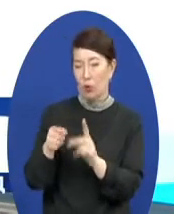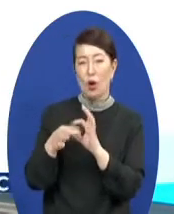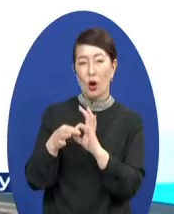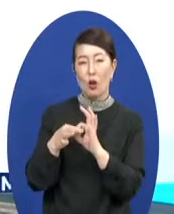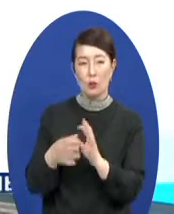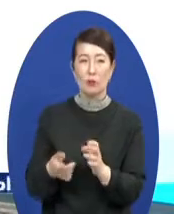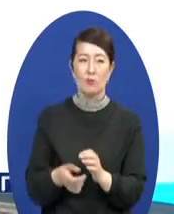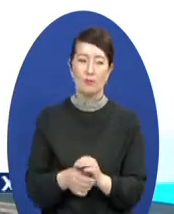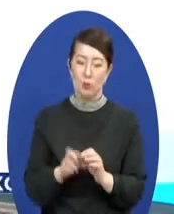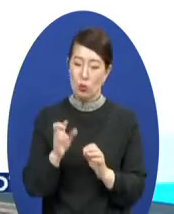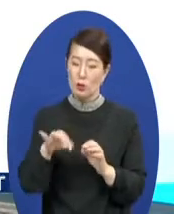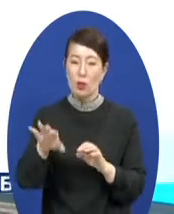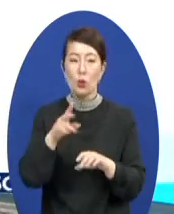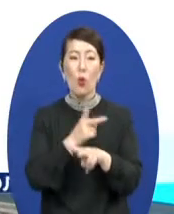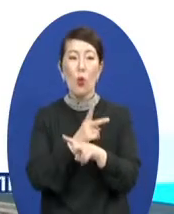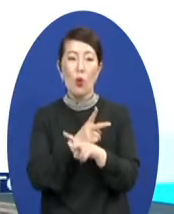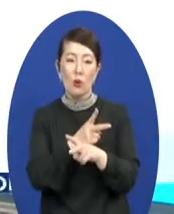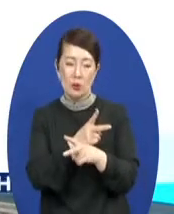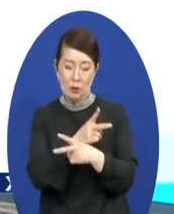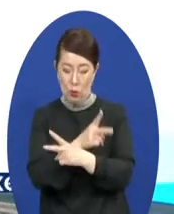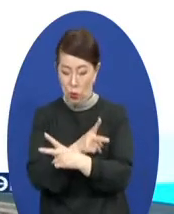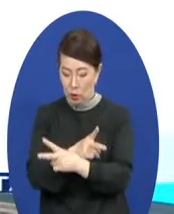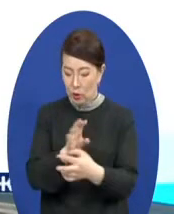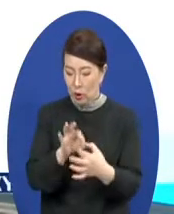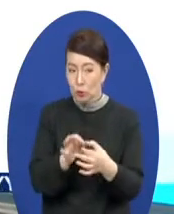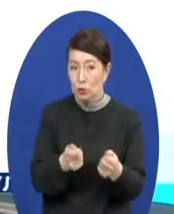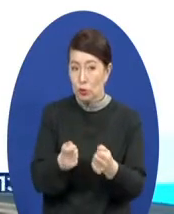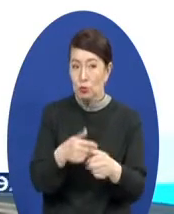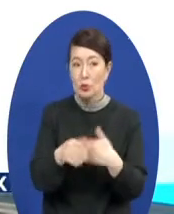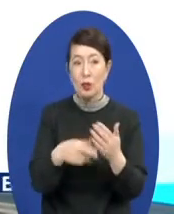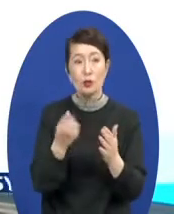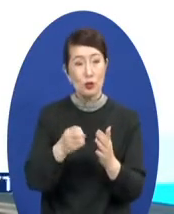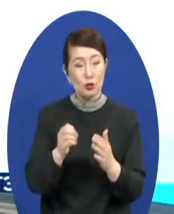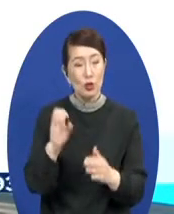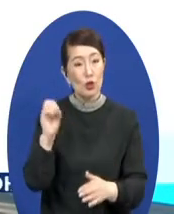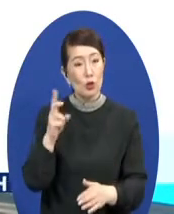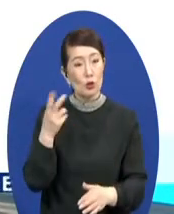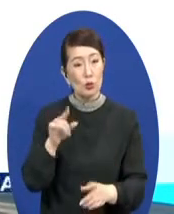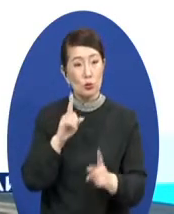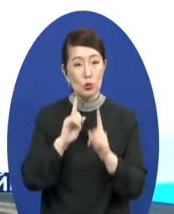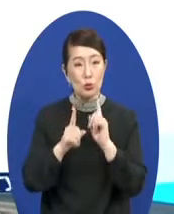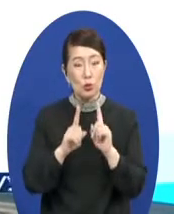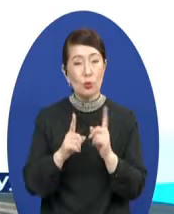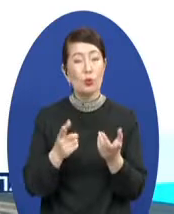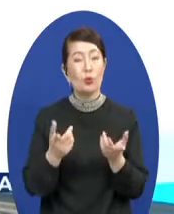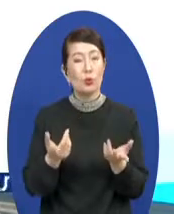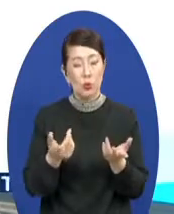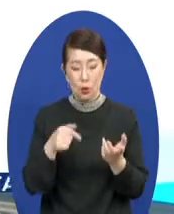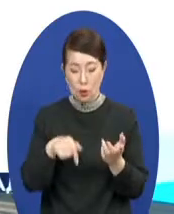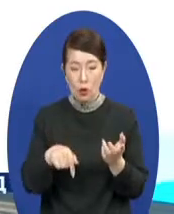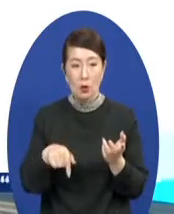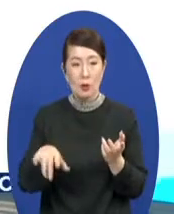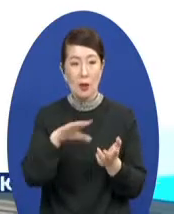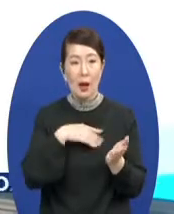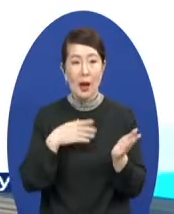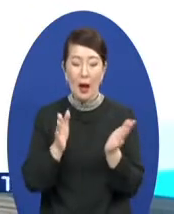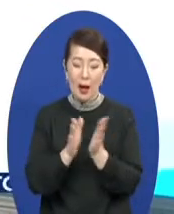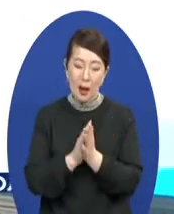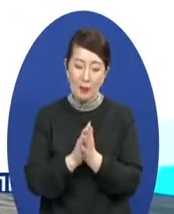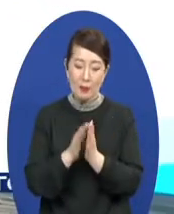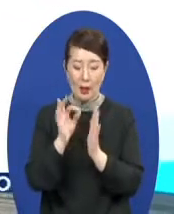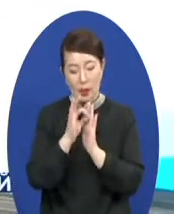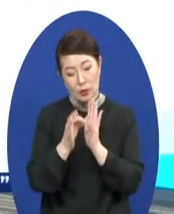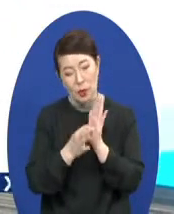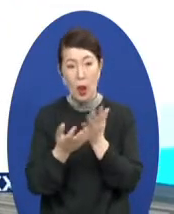бол бусад одоо хууль тогтоомжийн хүрээнд бол зохицуулагдаад ингээй явах хэвээр. Тэгэхээр ёс зүйлүүд ба өнөөдрийн энэ бас хамтраад энэ